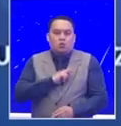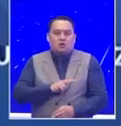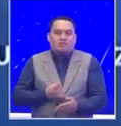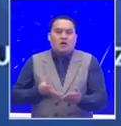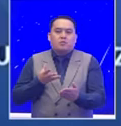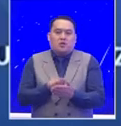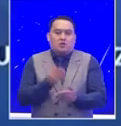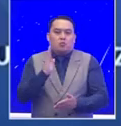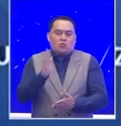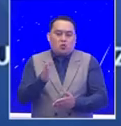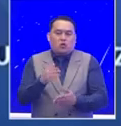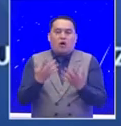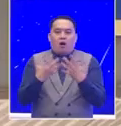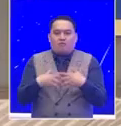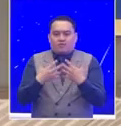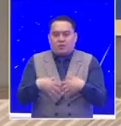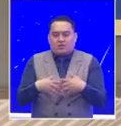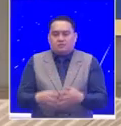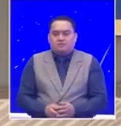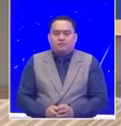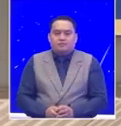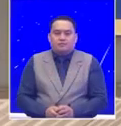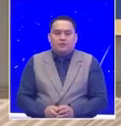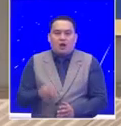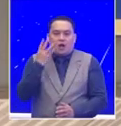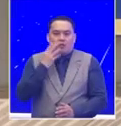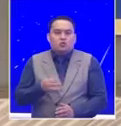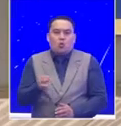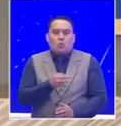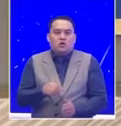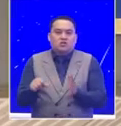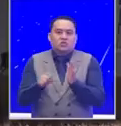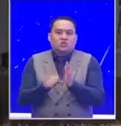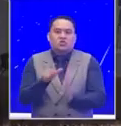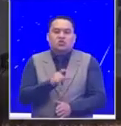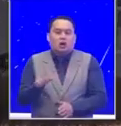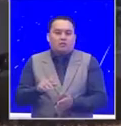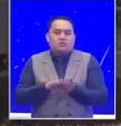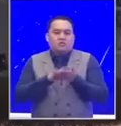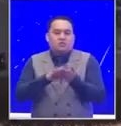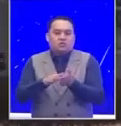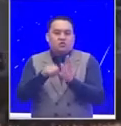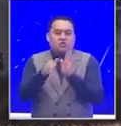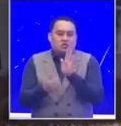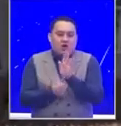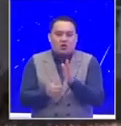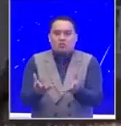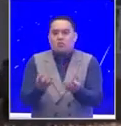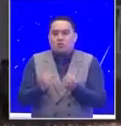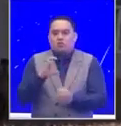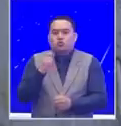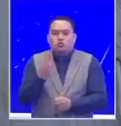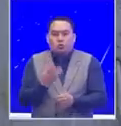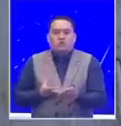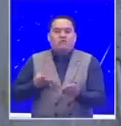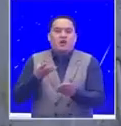Выплата будет осуществляться автоматически. В настоящее время в Алматинской области от 6 работодателей подано 16 заявлений на получение социальных